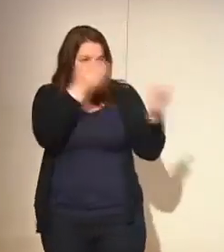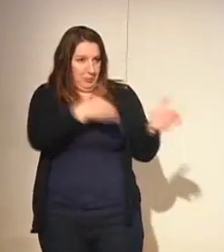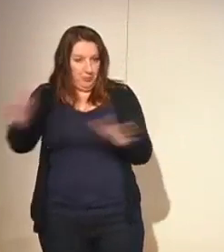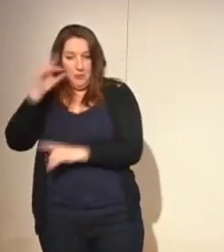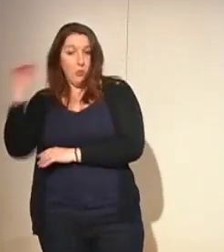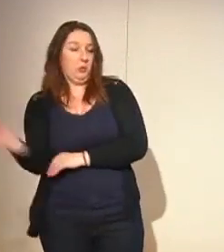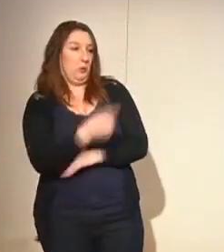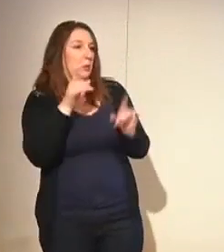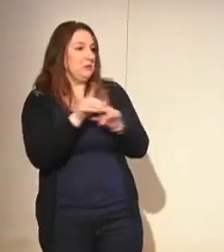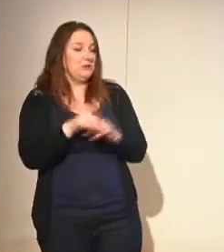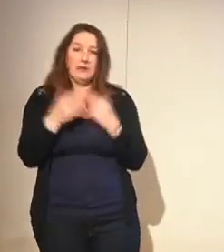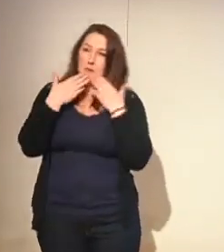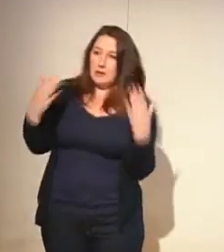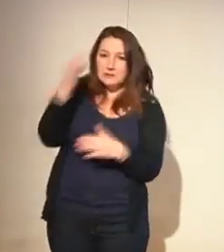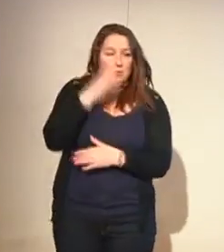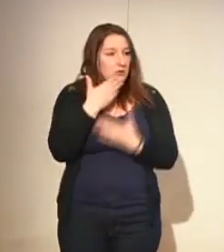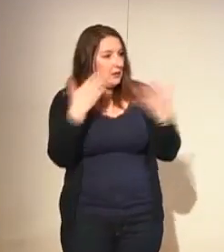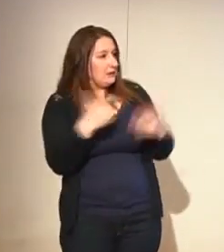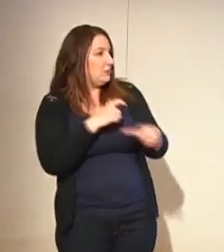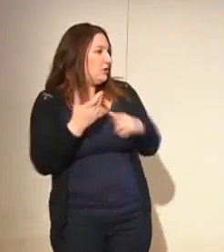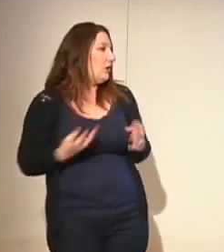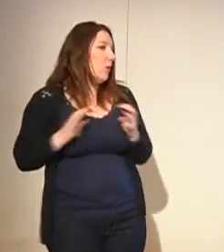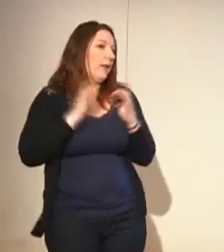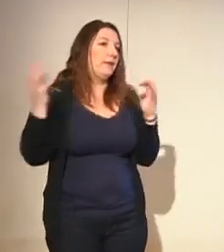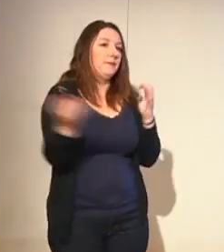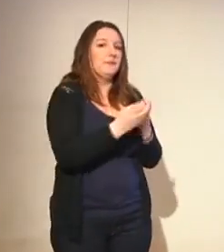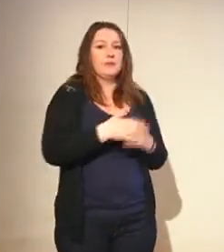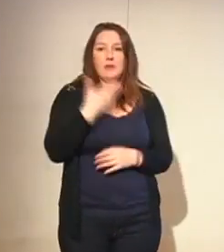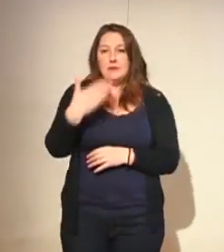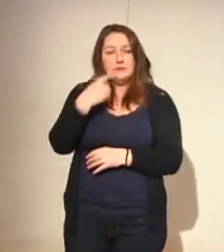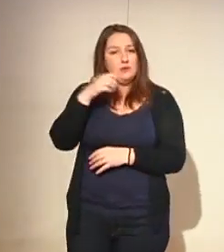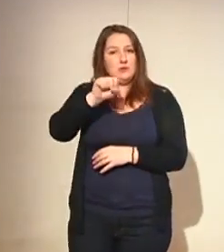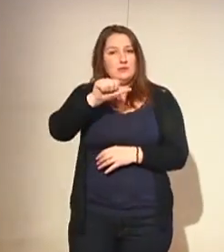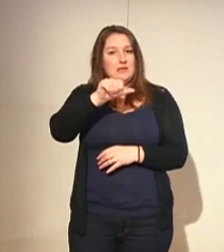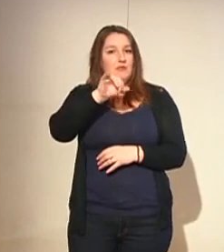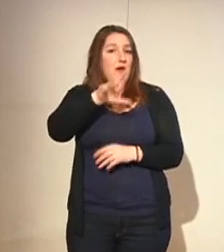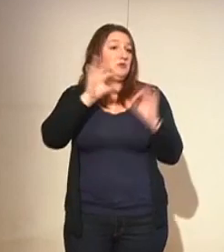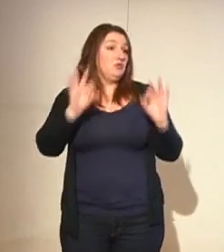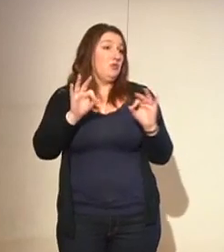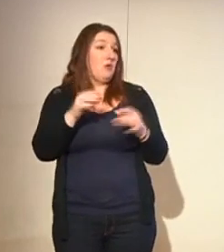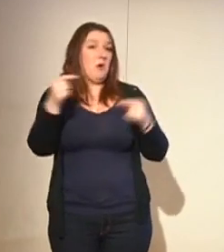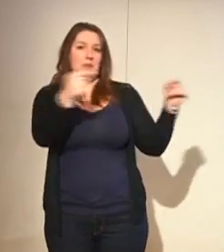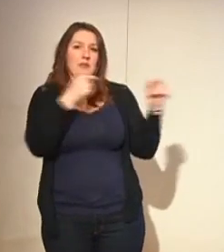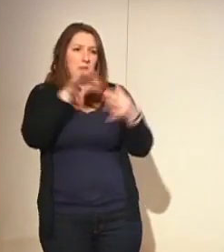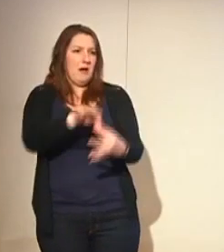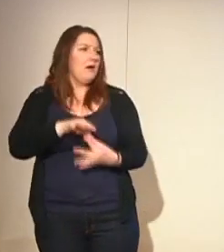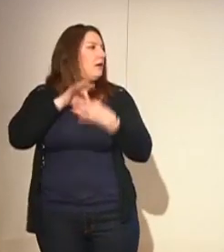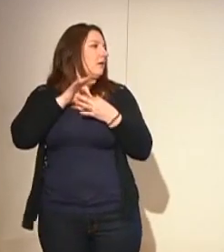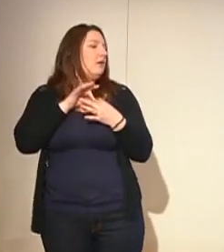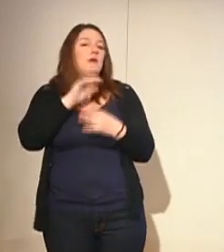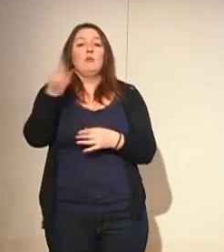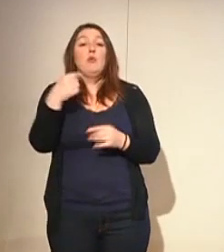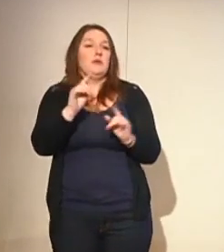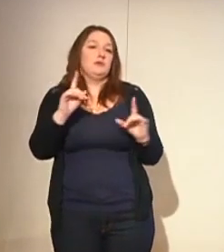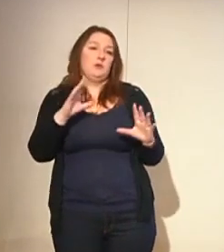collègues merci Monsieur Safar euh peut-être pour rebondir un peu dans ce débat qui est évidemment toujours trop court mais